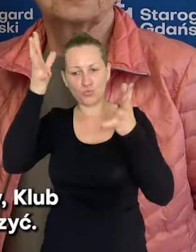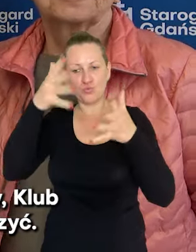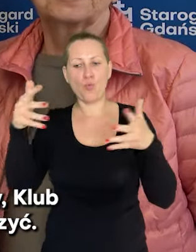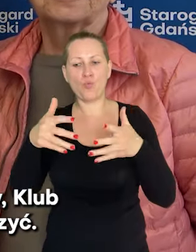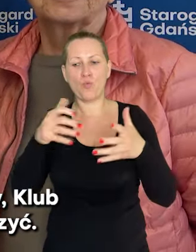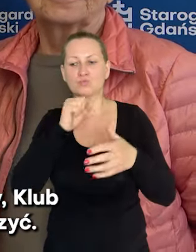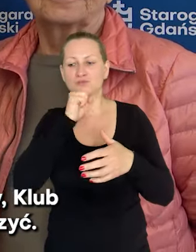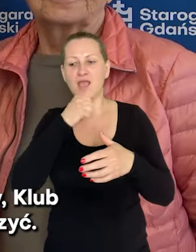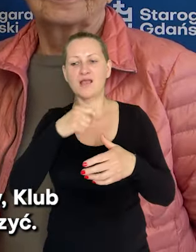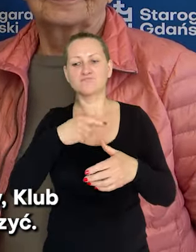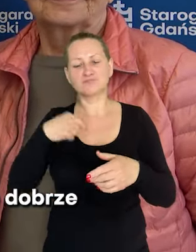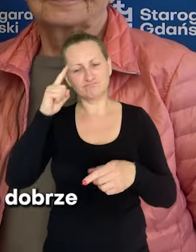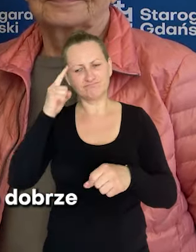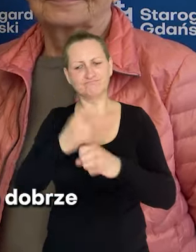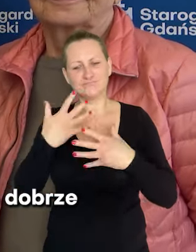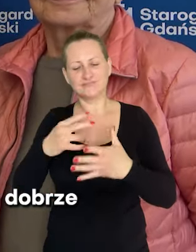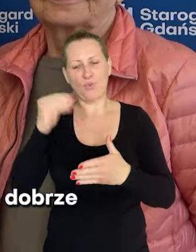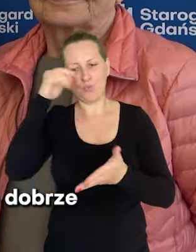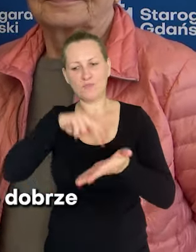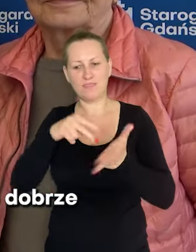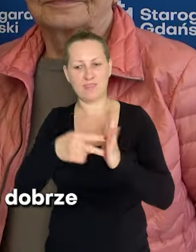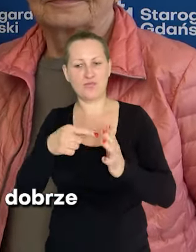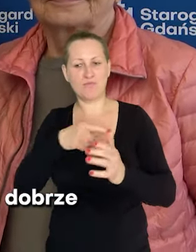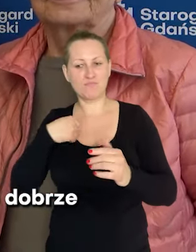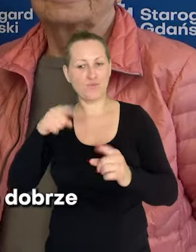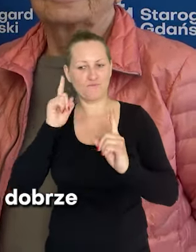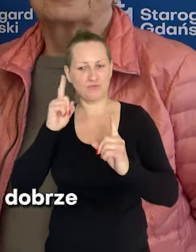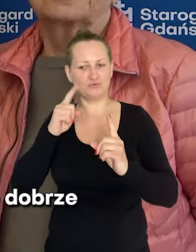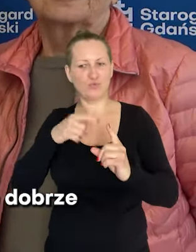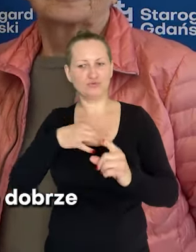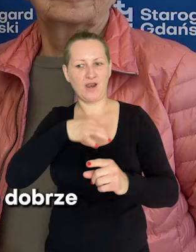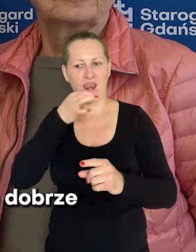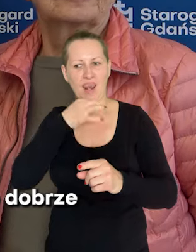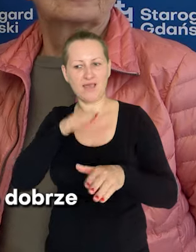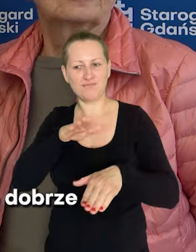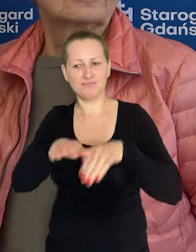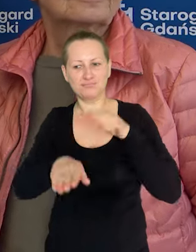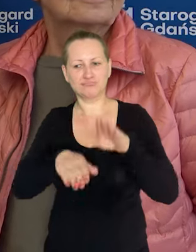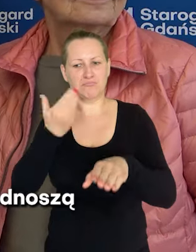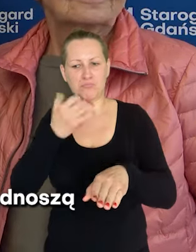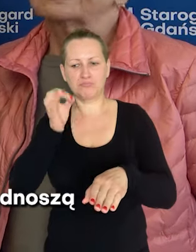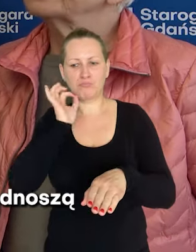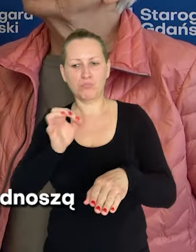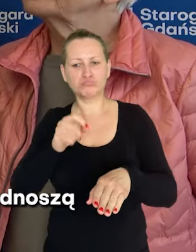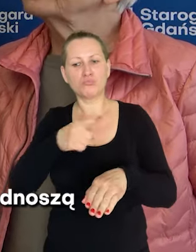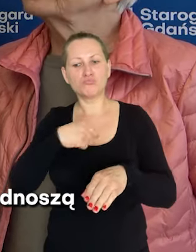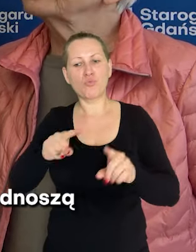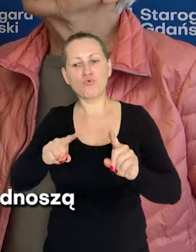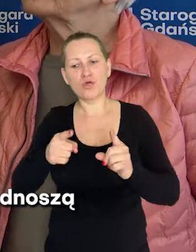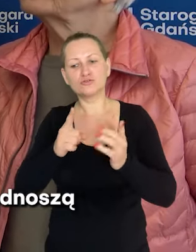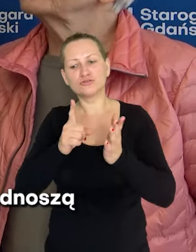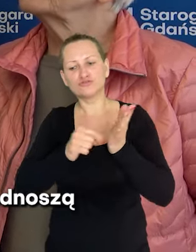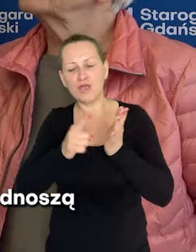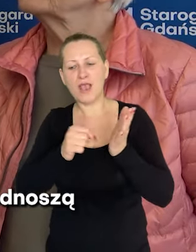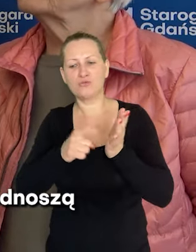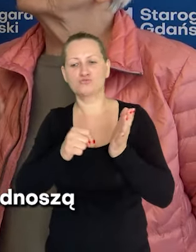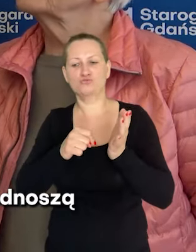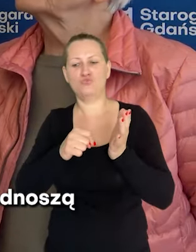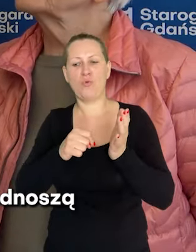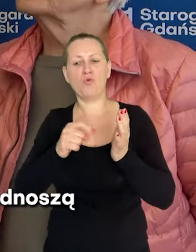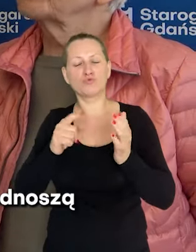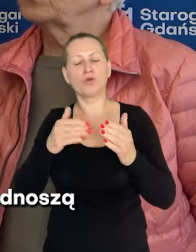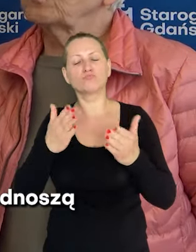postanowiliśmy nauczyć się tańczyć. Uważamy, że już świetnie nam to idzie, bardzo dobrze się bawimy w ogóle w naszym klubie. Organizujemy często różnego rodzaju właśnie inicjatywy